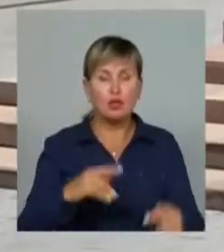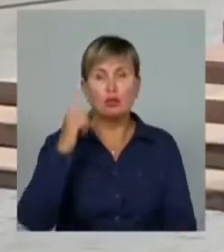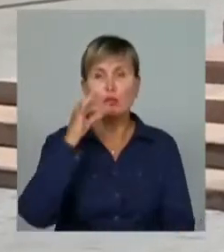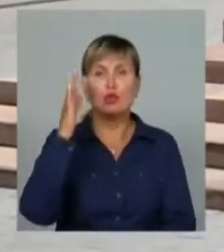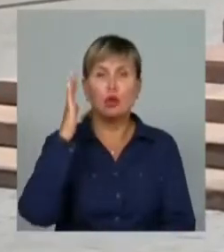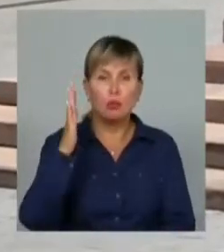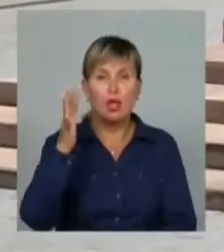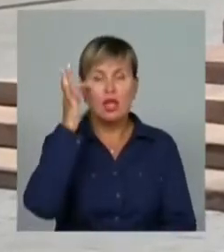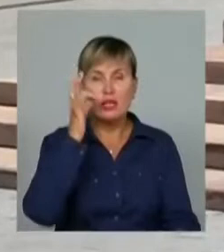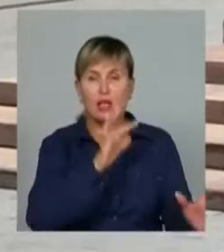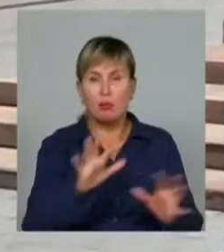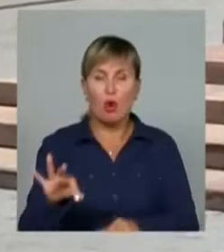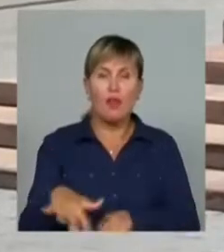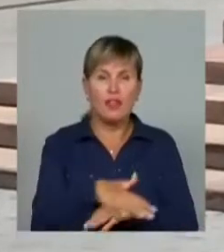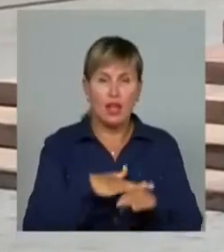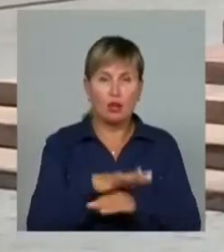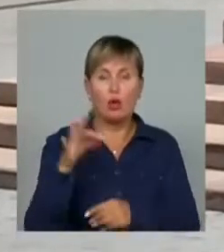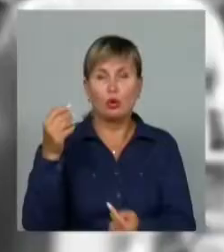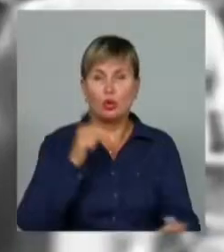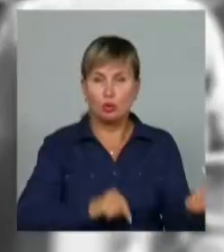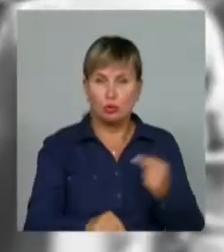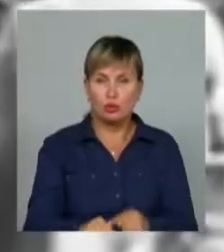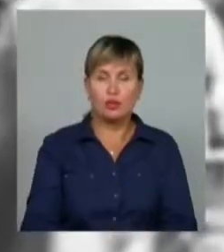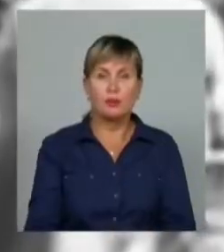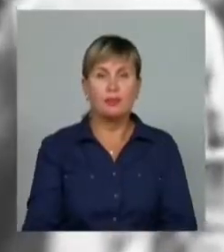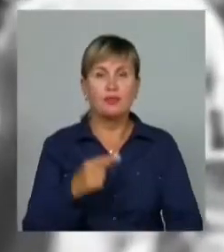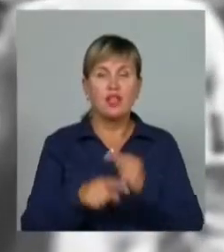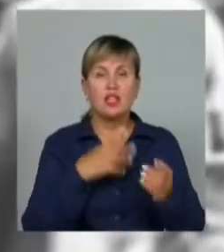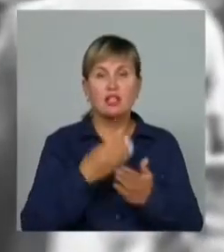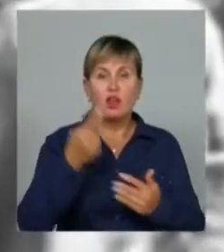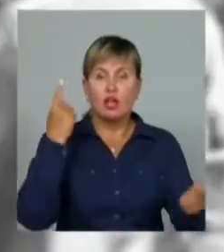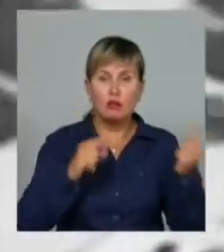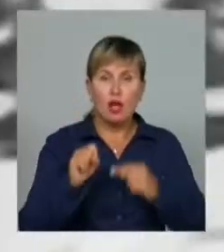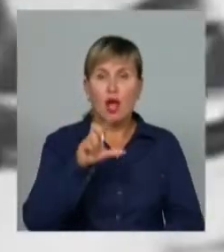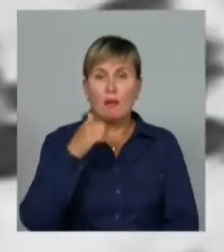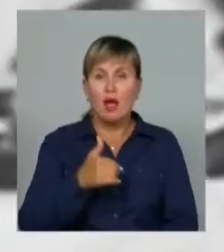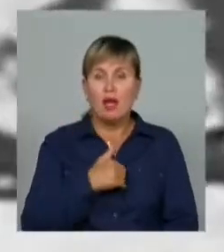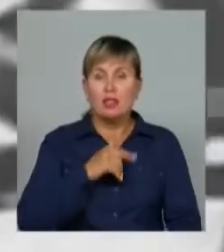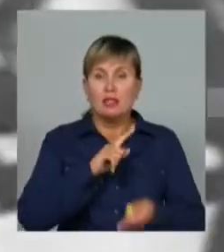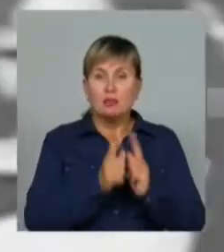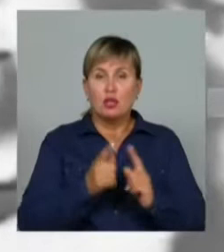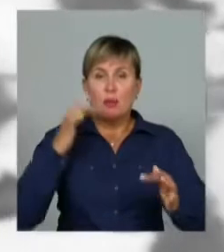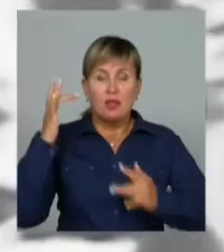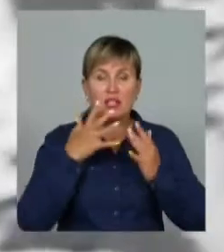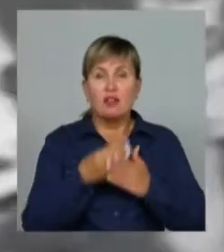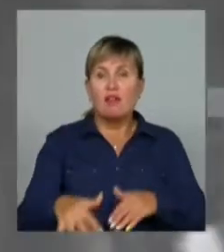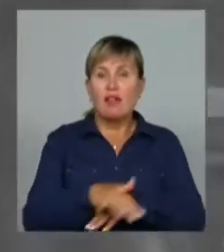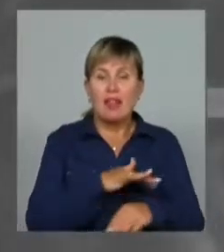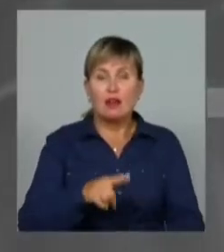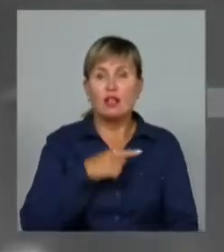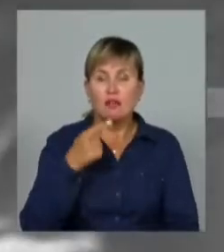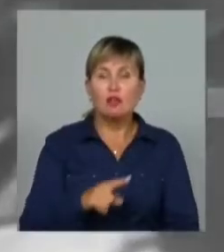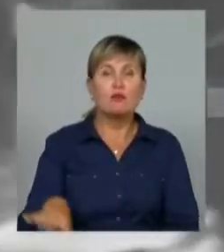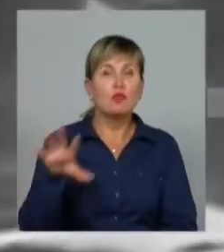будущем, заботиться о народе, о друг друге. Через свое творчество Абай хотел изменить мышление своего народа. Философ говорил,